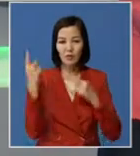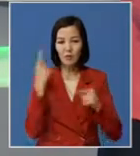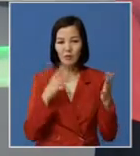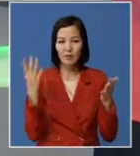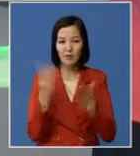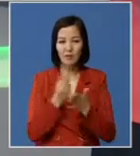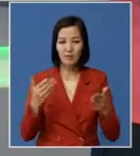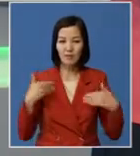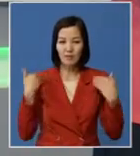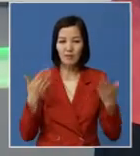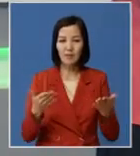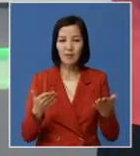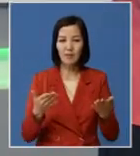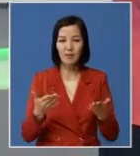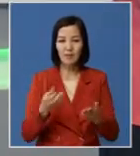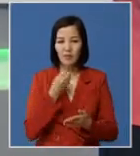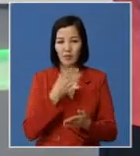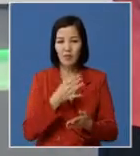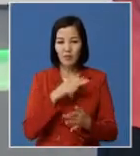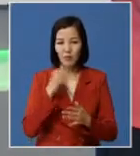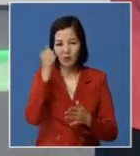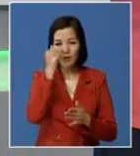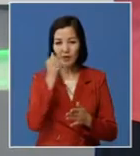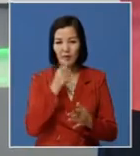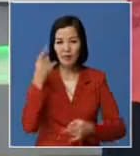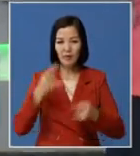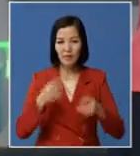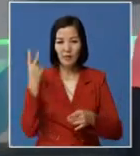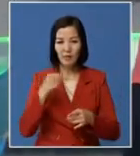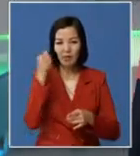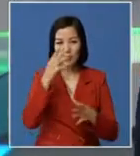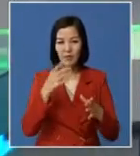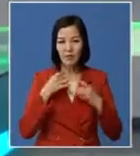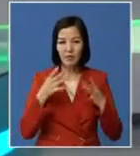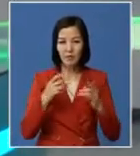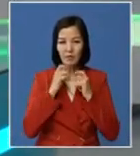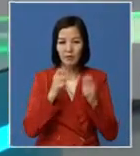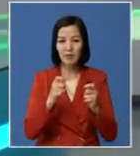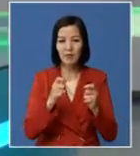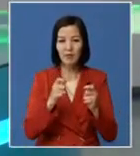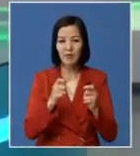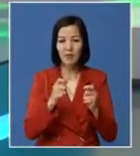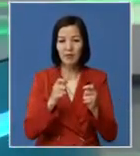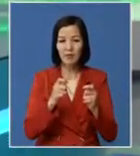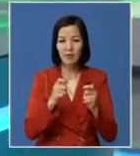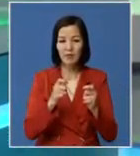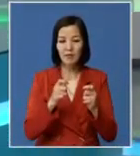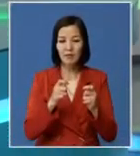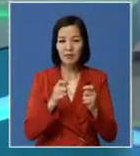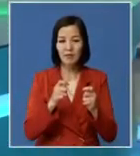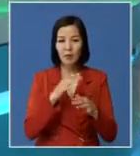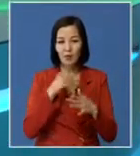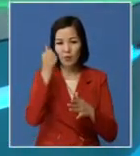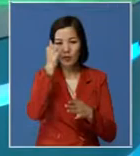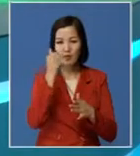шығармашылық табыс тілеймін. Жақсы, сізге көп-көп рахмет. Бұл біздің арнамыздан 20 жылдықтан естелік болсын, сізге шағын тартуымызды қабыл алыңыз. Көп